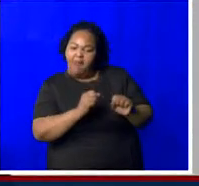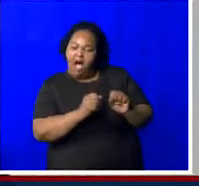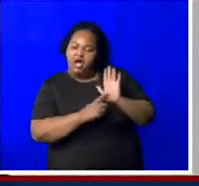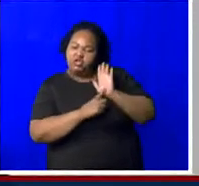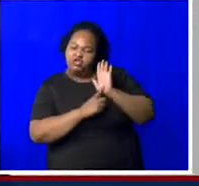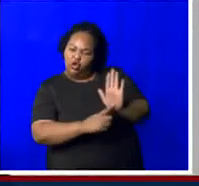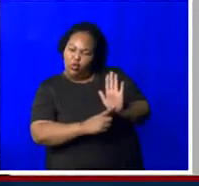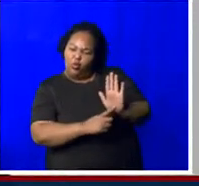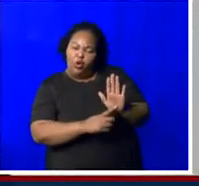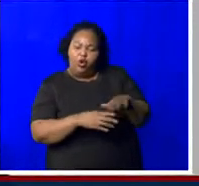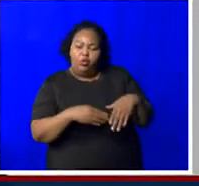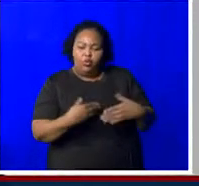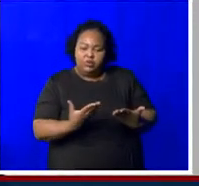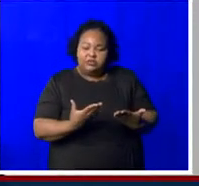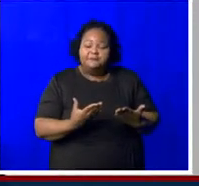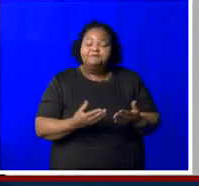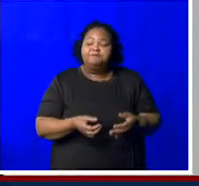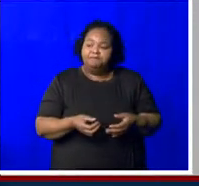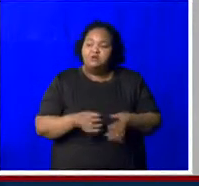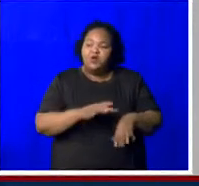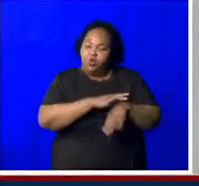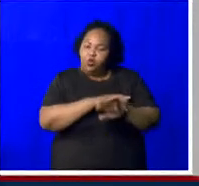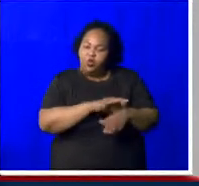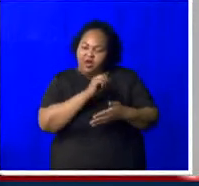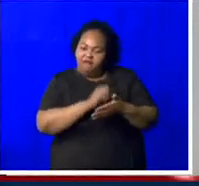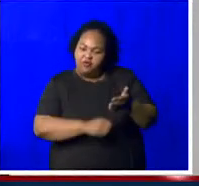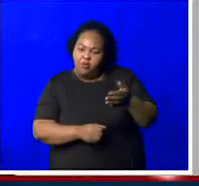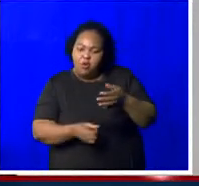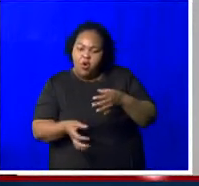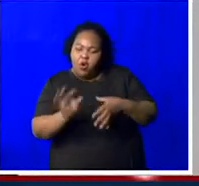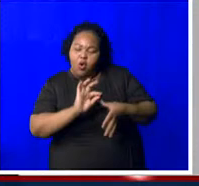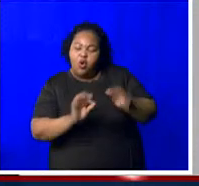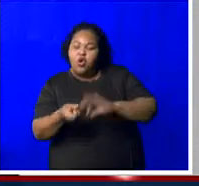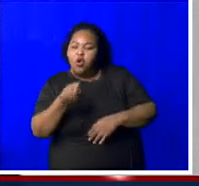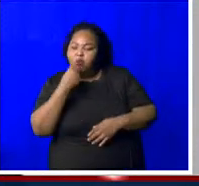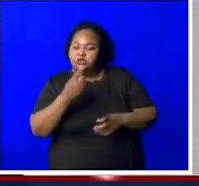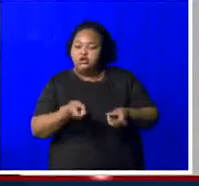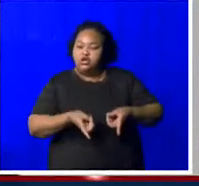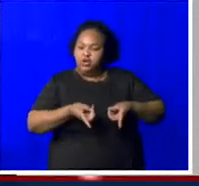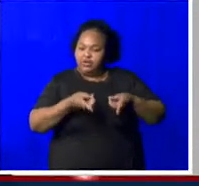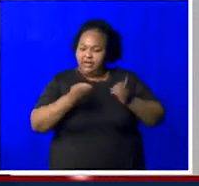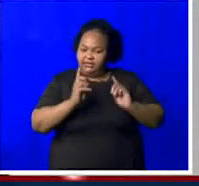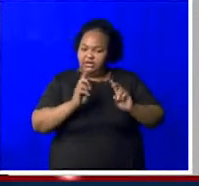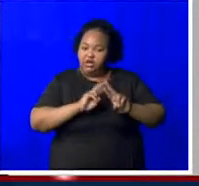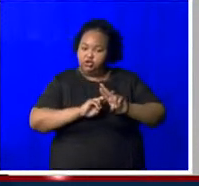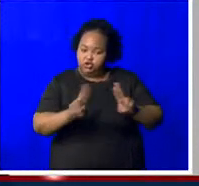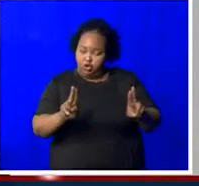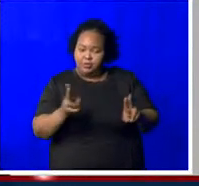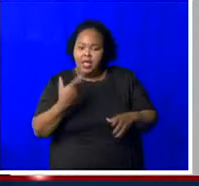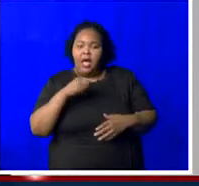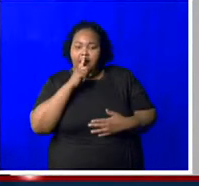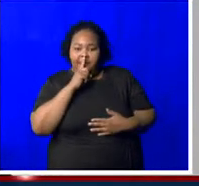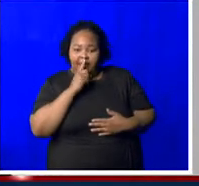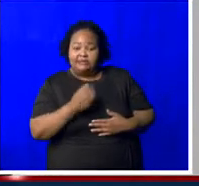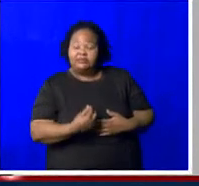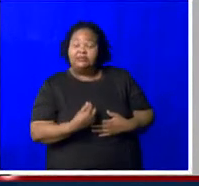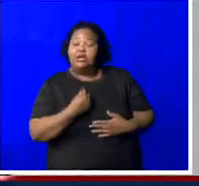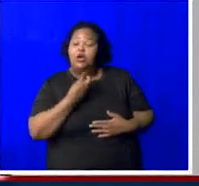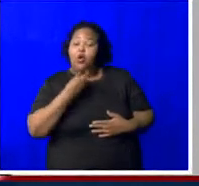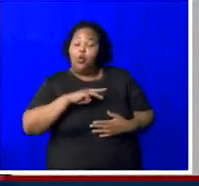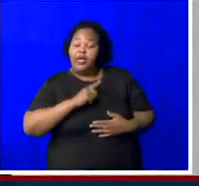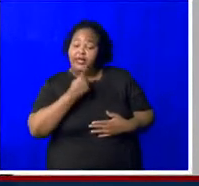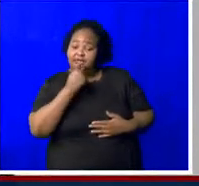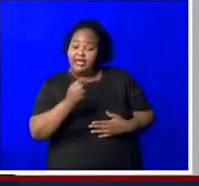ngulomuthi lobonakele ukuthi unebuthi lakhathi but ke siyayisho ukuthi umuntu lophathekile akasondzele